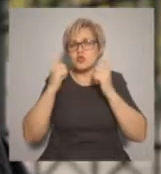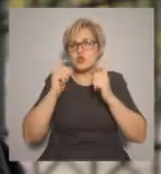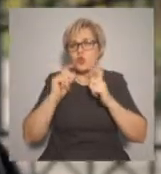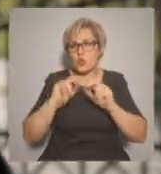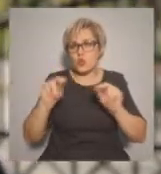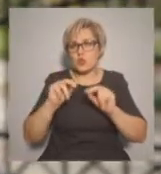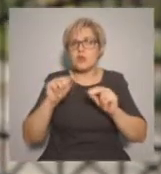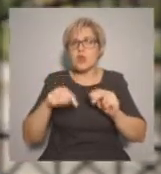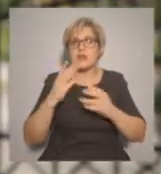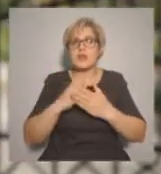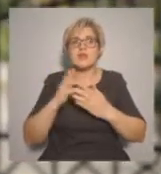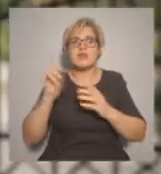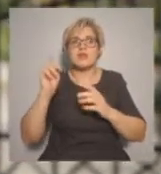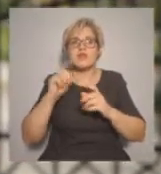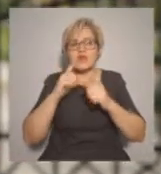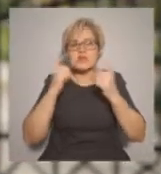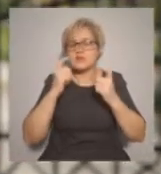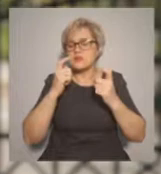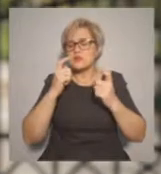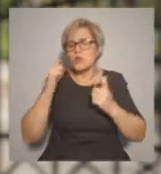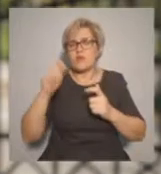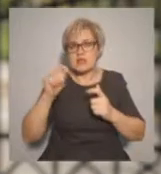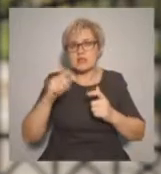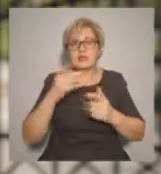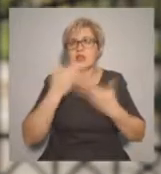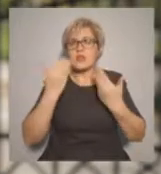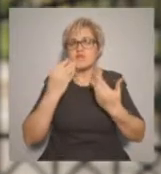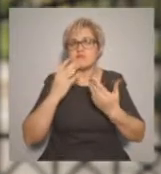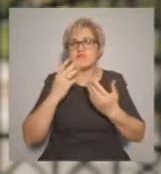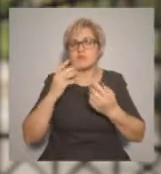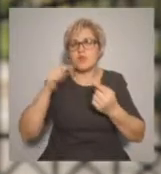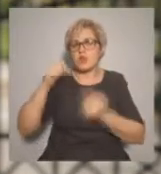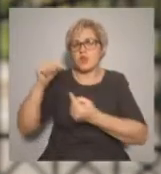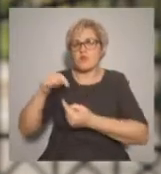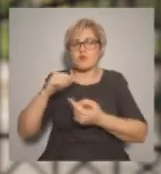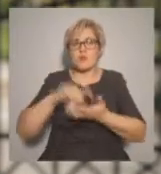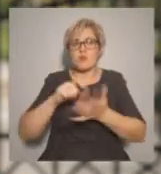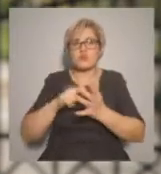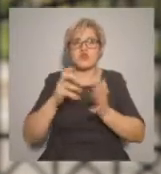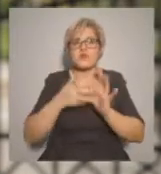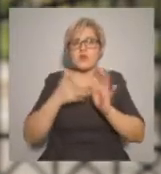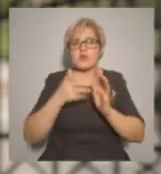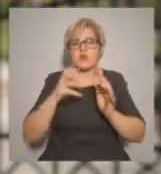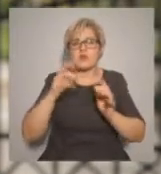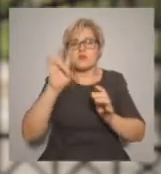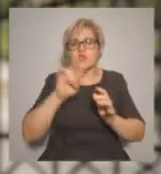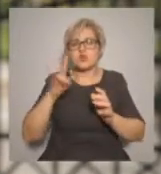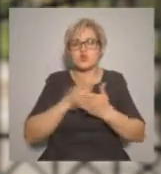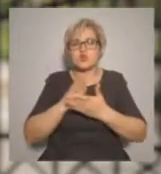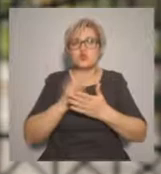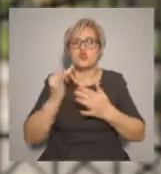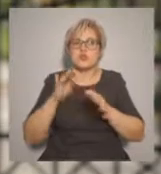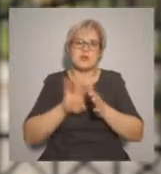не хватает храма, не хватает места для воскресной школы. Там есть воскресная школа, но